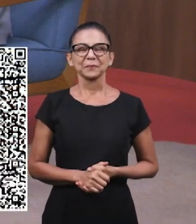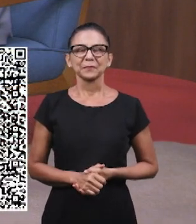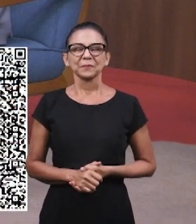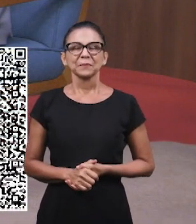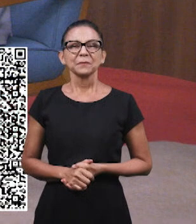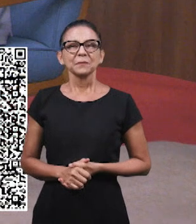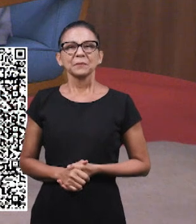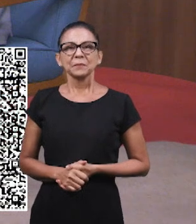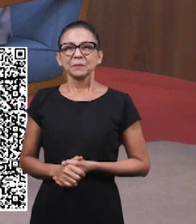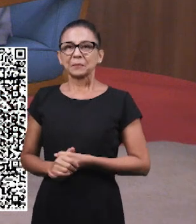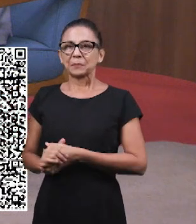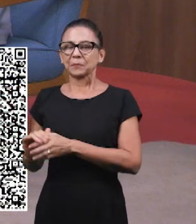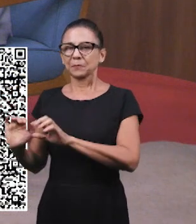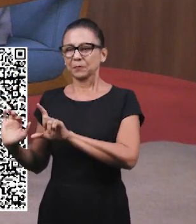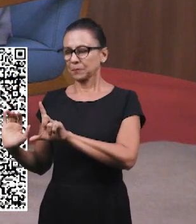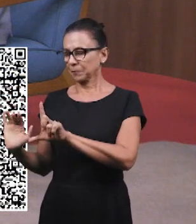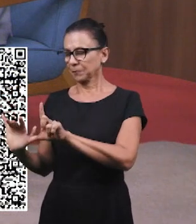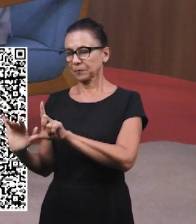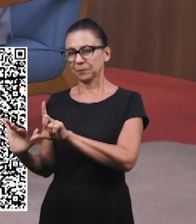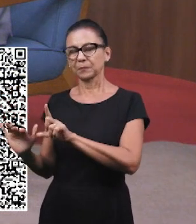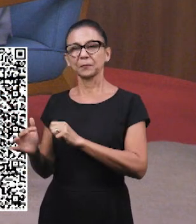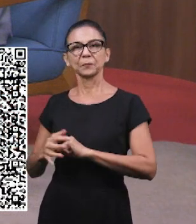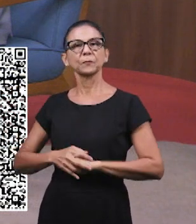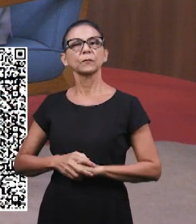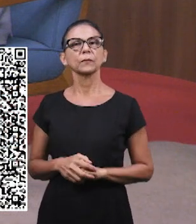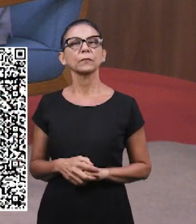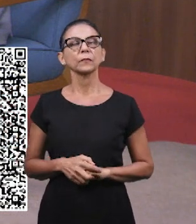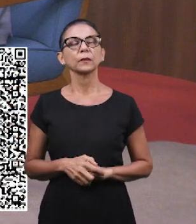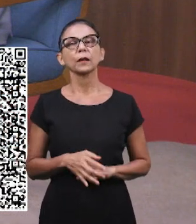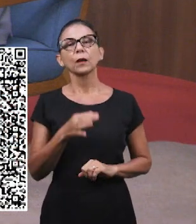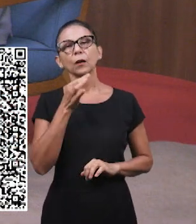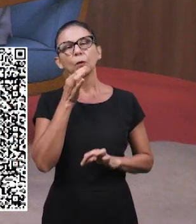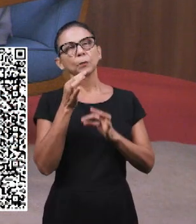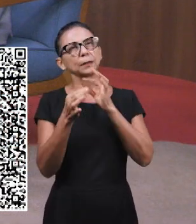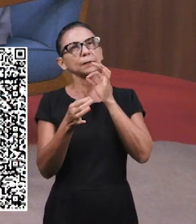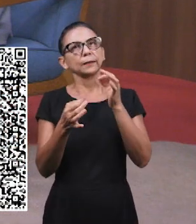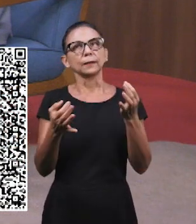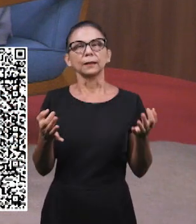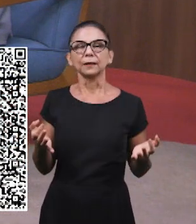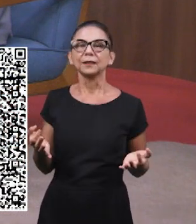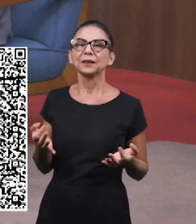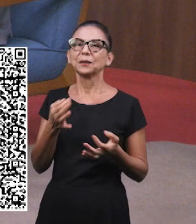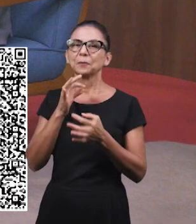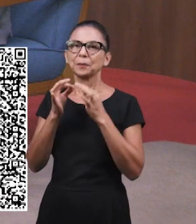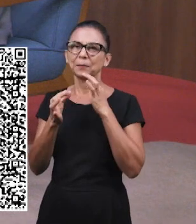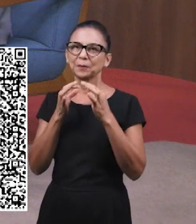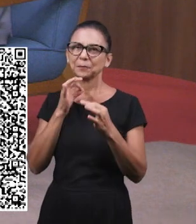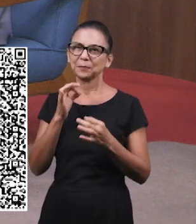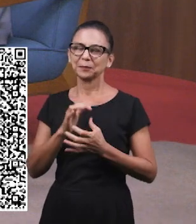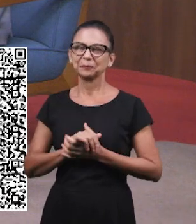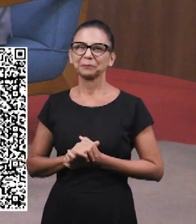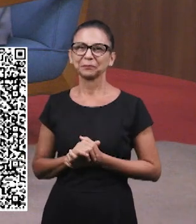votre participation pour la programmation. Nous avons reçu des divers